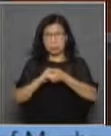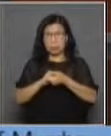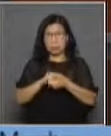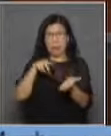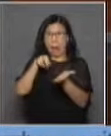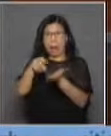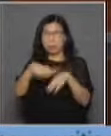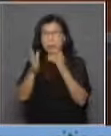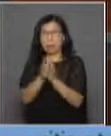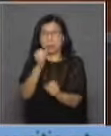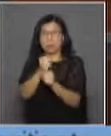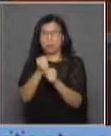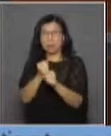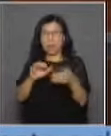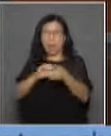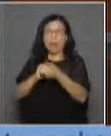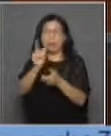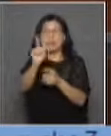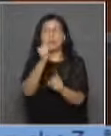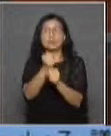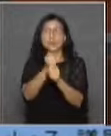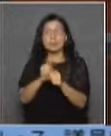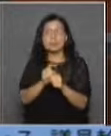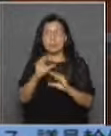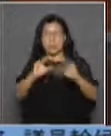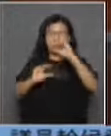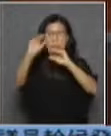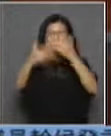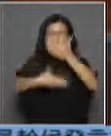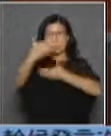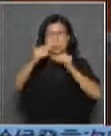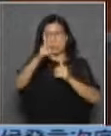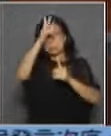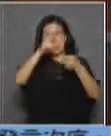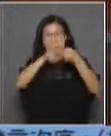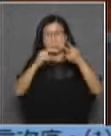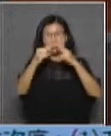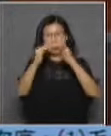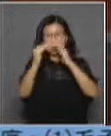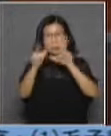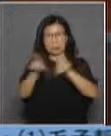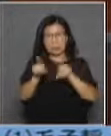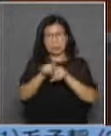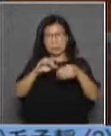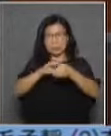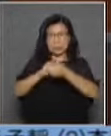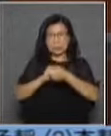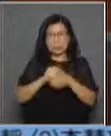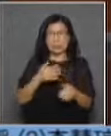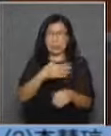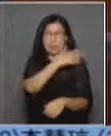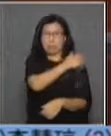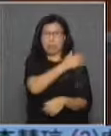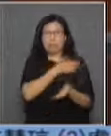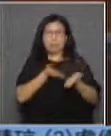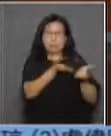晒咪得囉，同佢合作仲使咩做啊？好似呢個嘅承建商同埋呢個房屋署個官員合作，咁啊將個責任推晒喺個